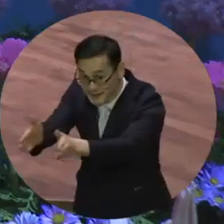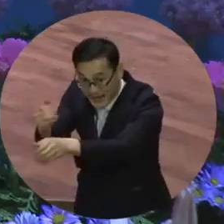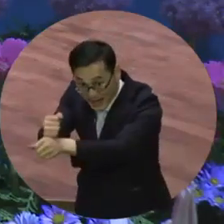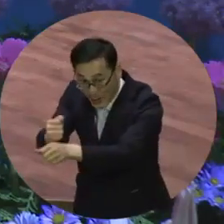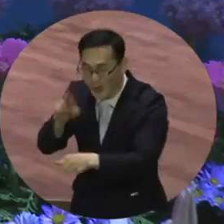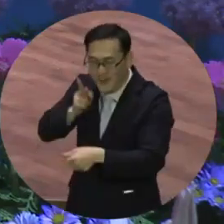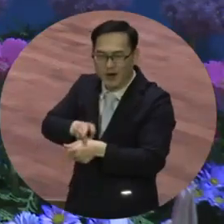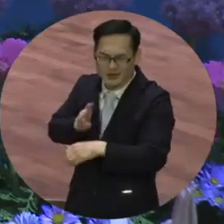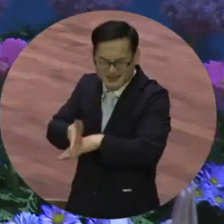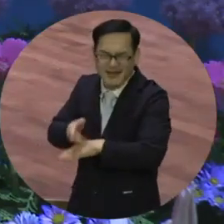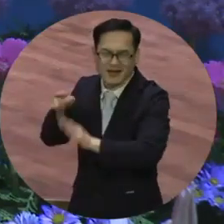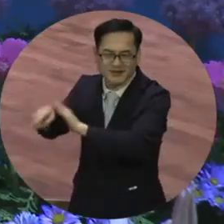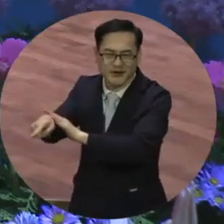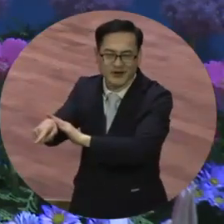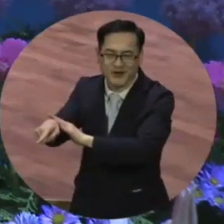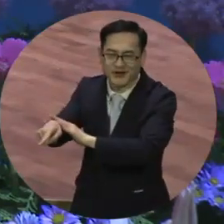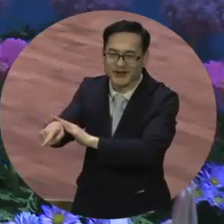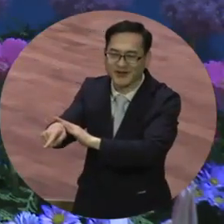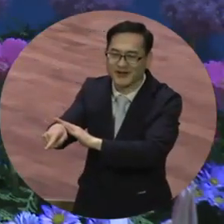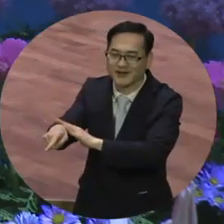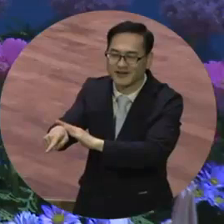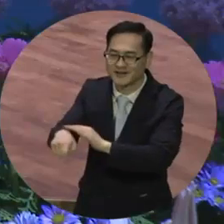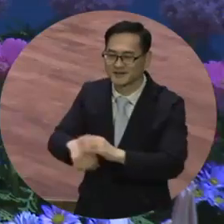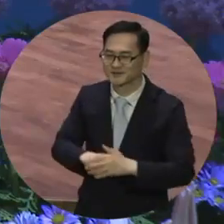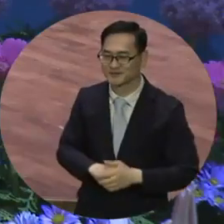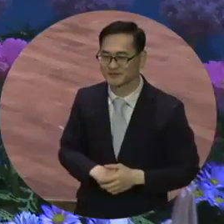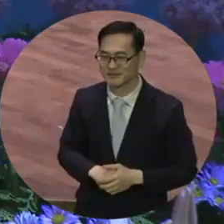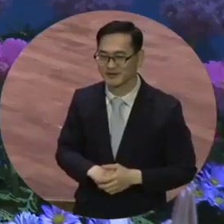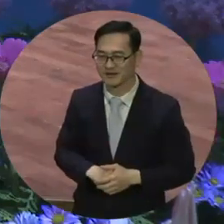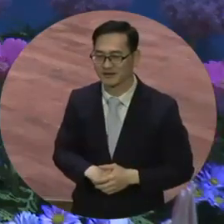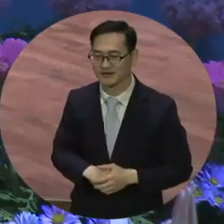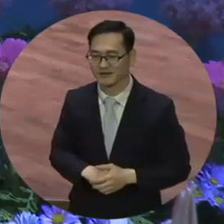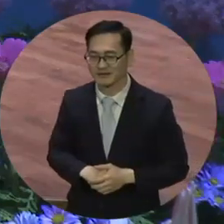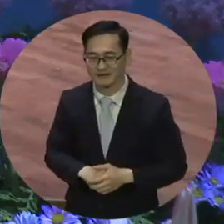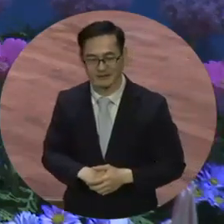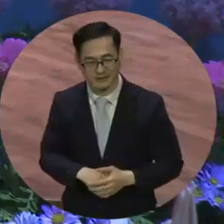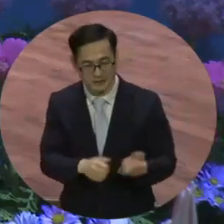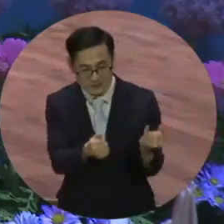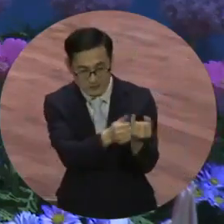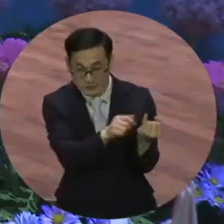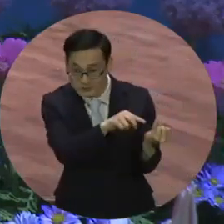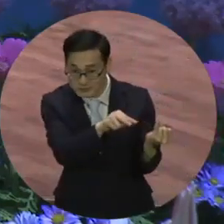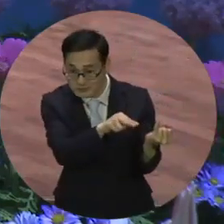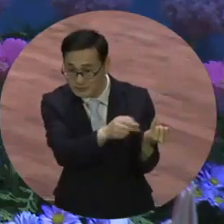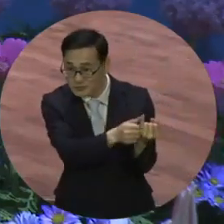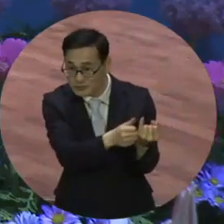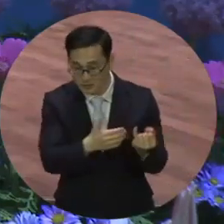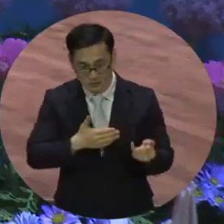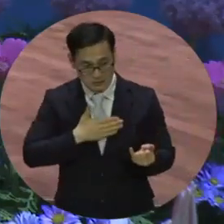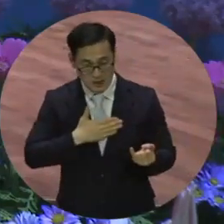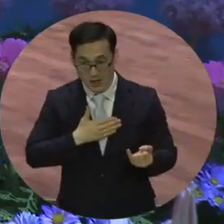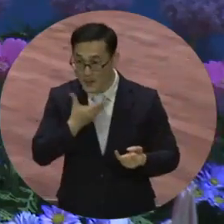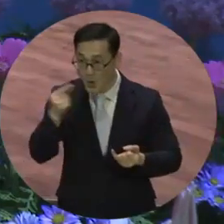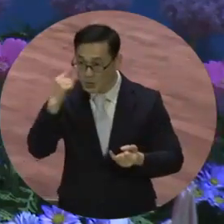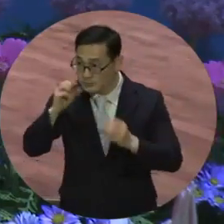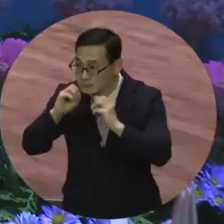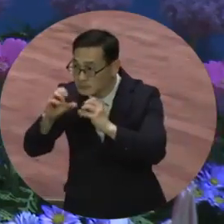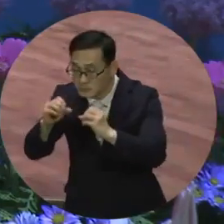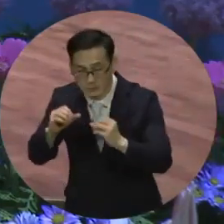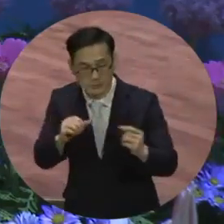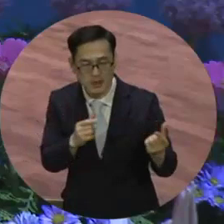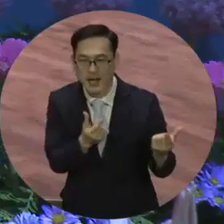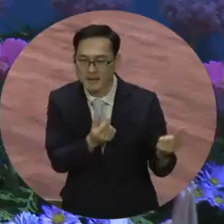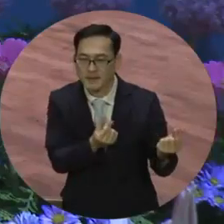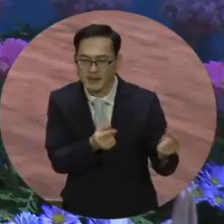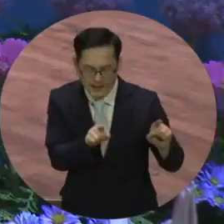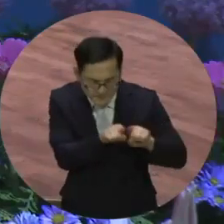칭호를 붙이기에 전혀 주저함이 없을 정도로 영적 수준이, 영적 수준. 이걸 가진